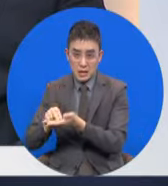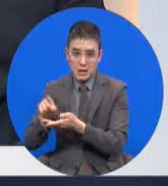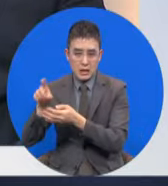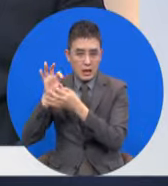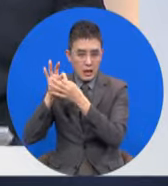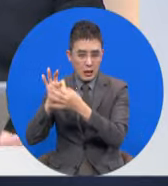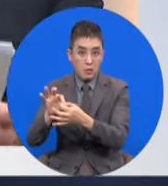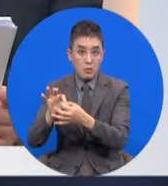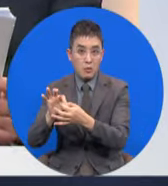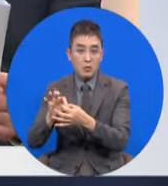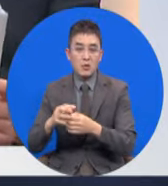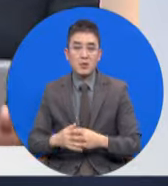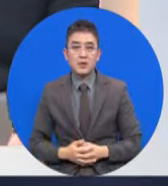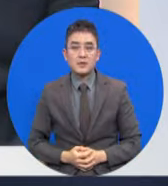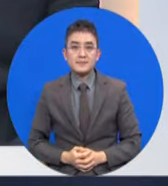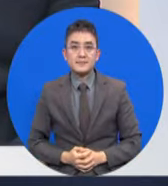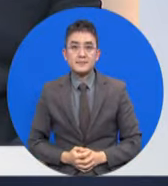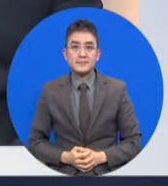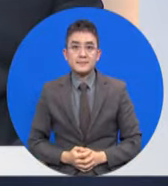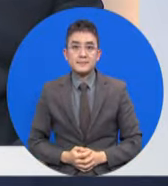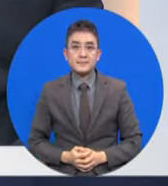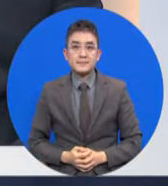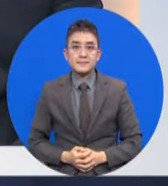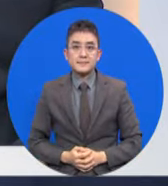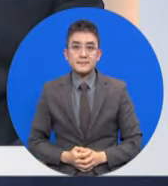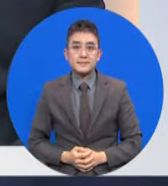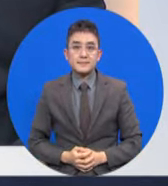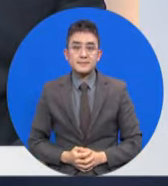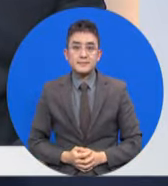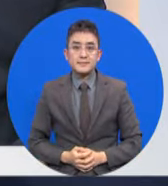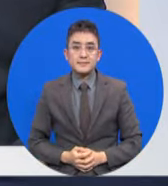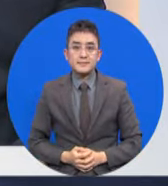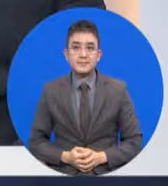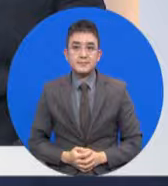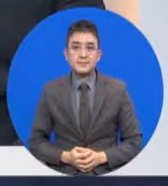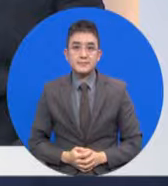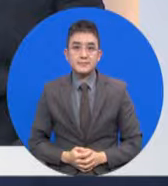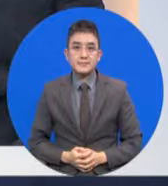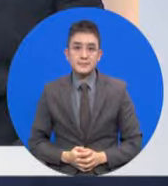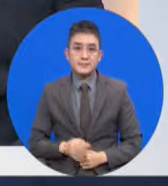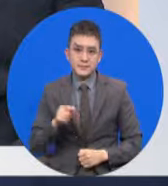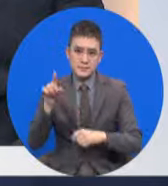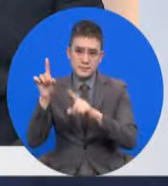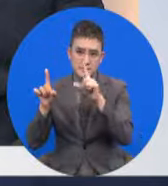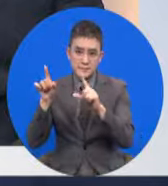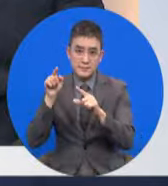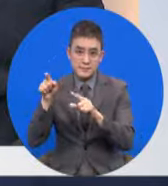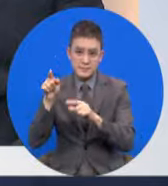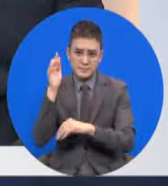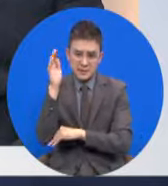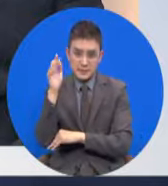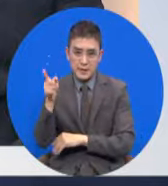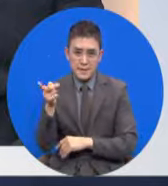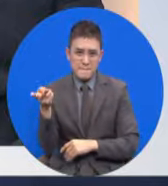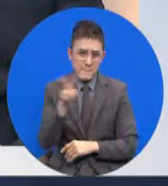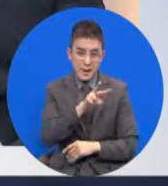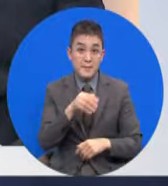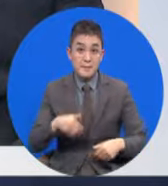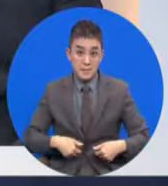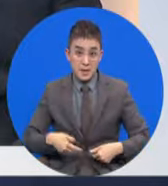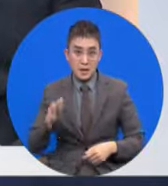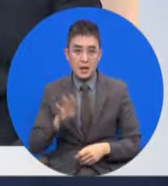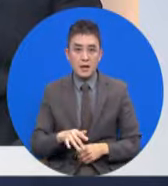제기되는 상황이었습니다. 그러면 이제 국힘에서는 이 프레임을 전환할 수 있는 어떤 전략이었어야 되는데